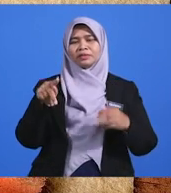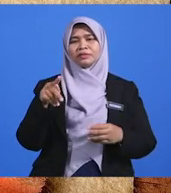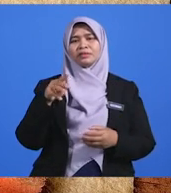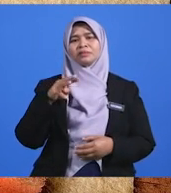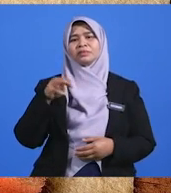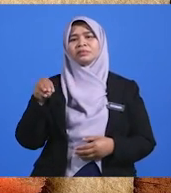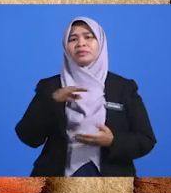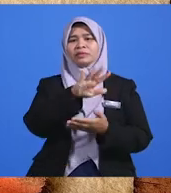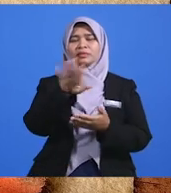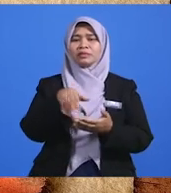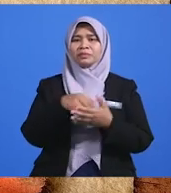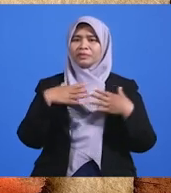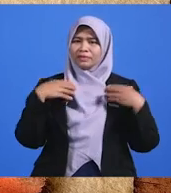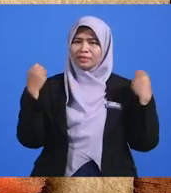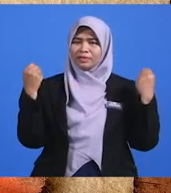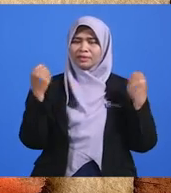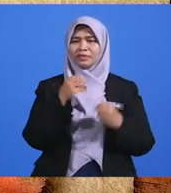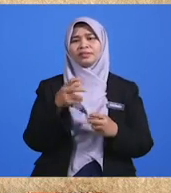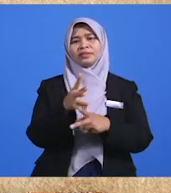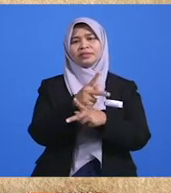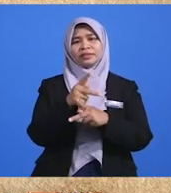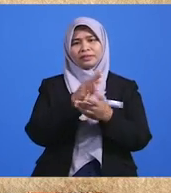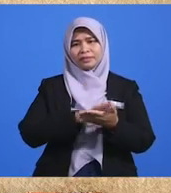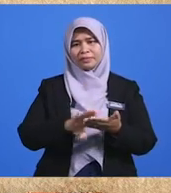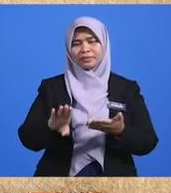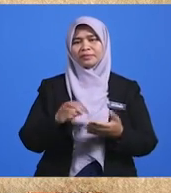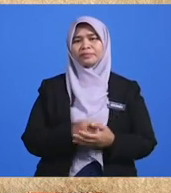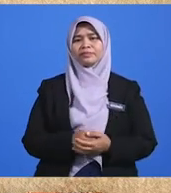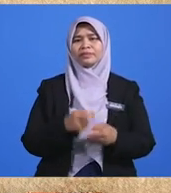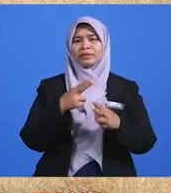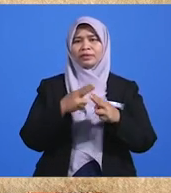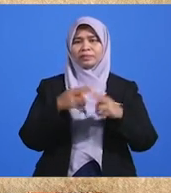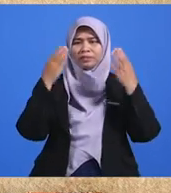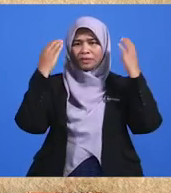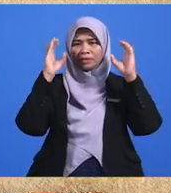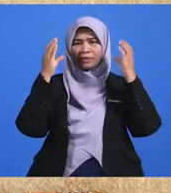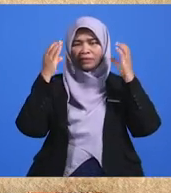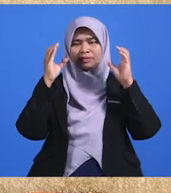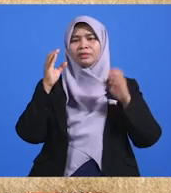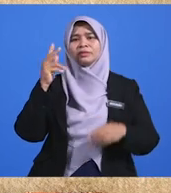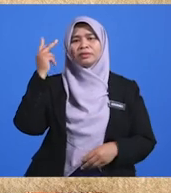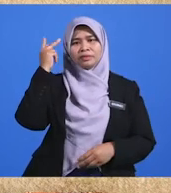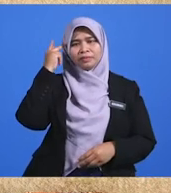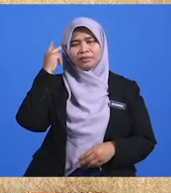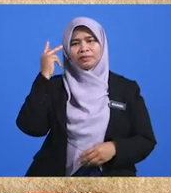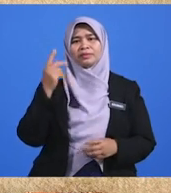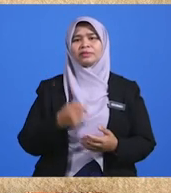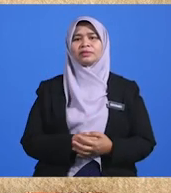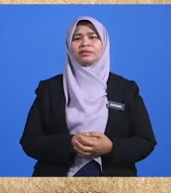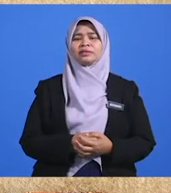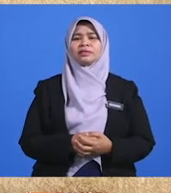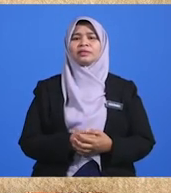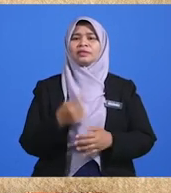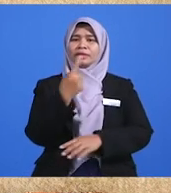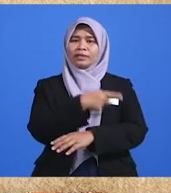keadaan sihat dan sentiasa menjaga kebersihan diri. Nama cikgu ialah Cikgu Kamaldin dari SMK Datuk Lokman. Pada